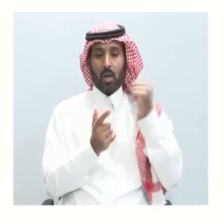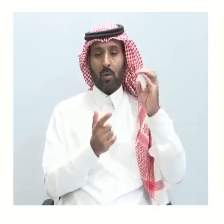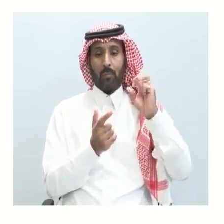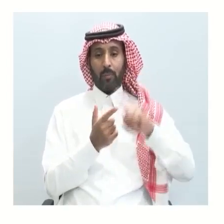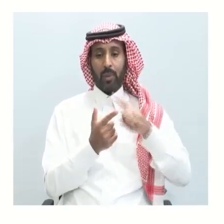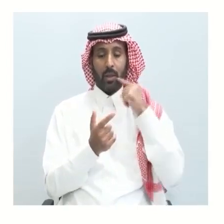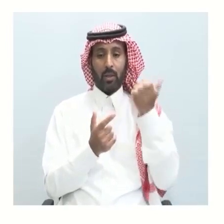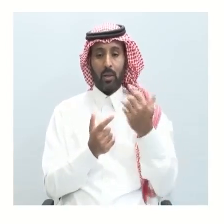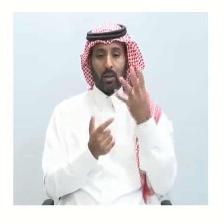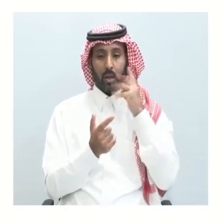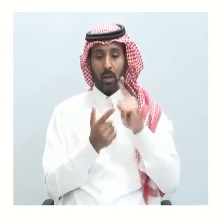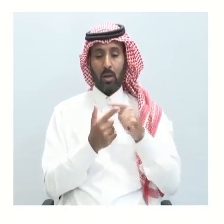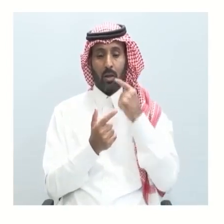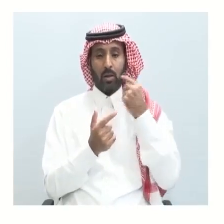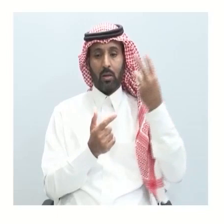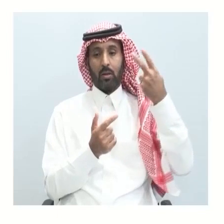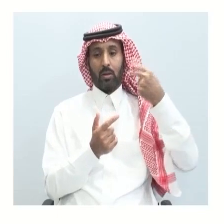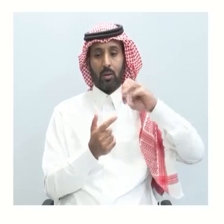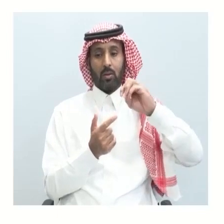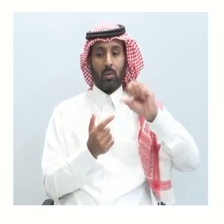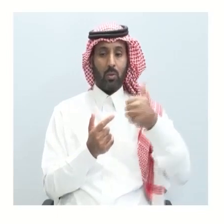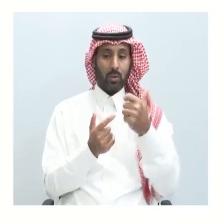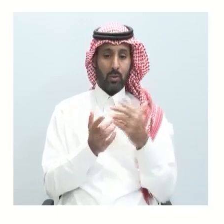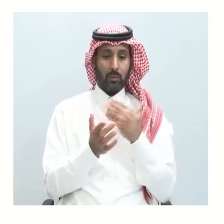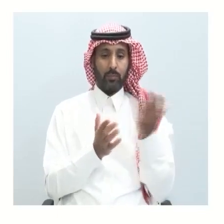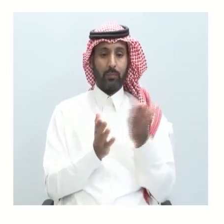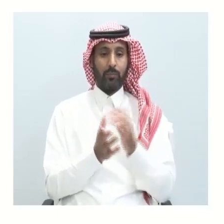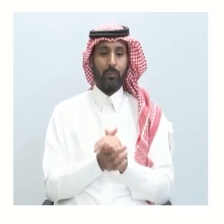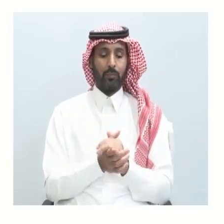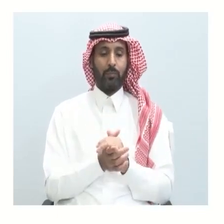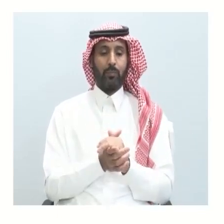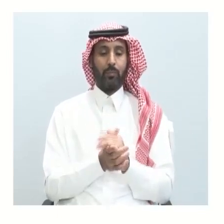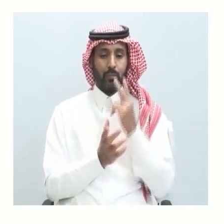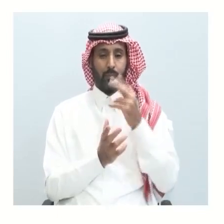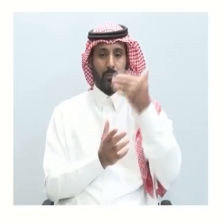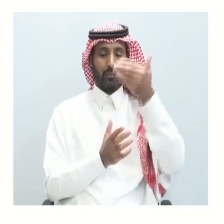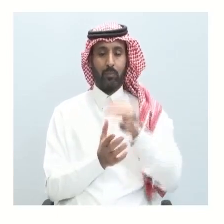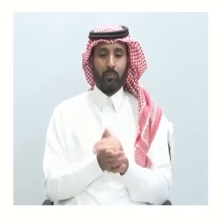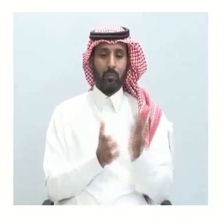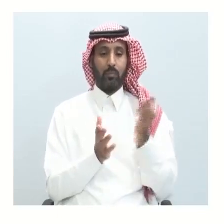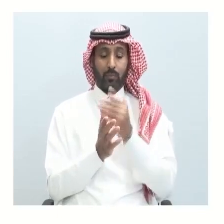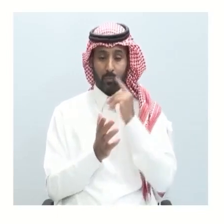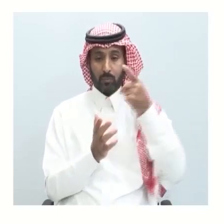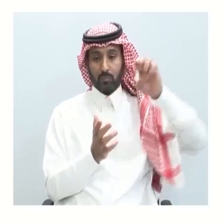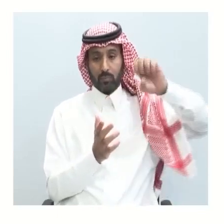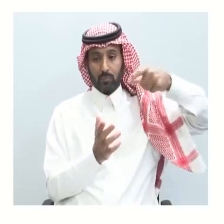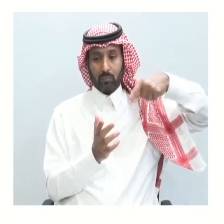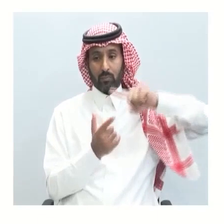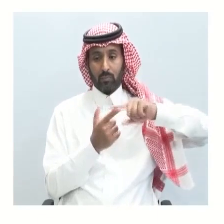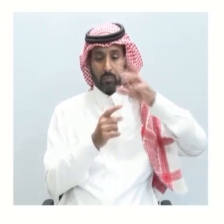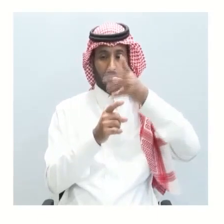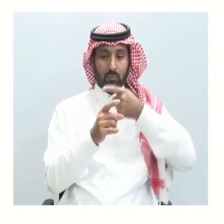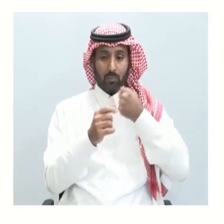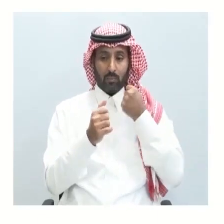النيتروجين 4، والماء 6. ركز الآن، ركز الآن، هذه هي